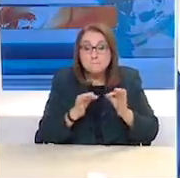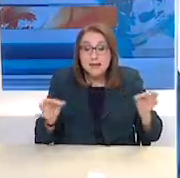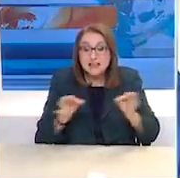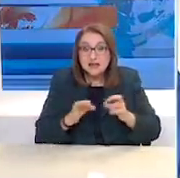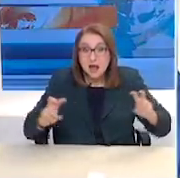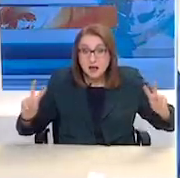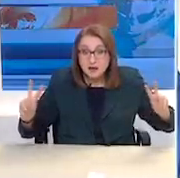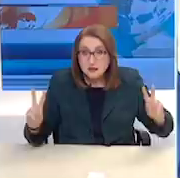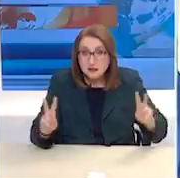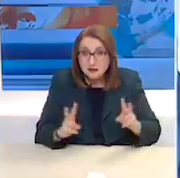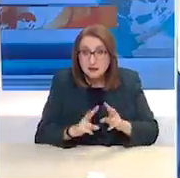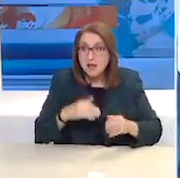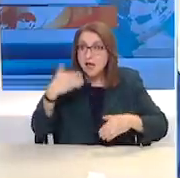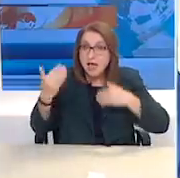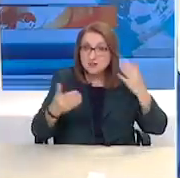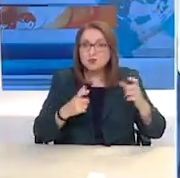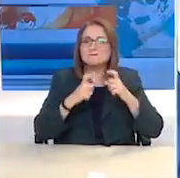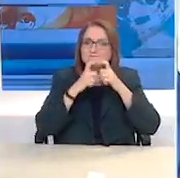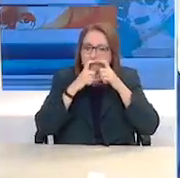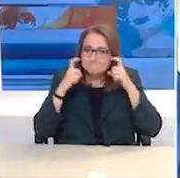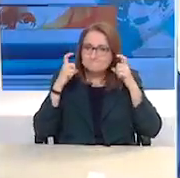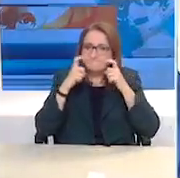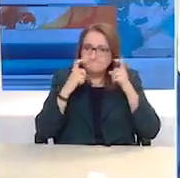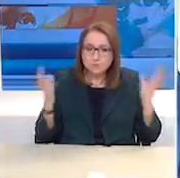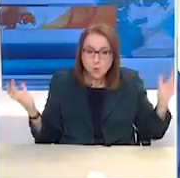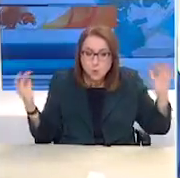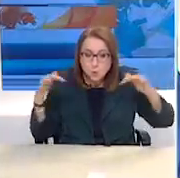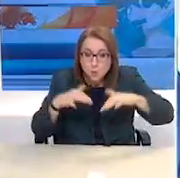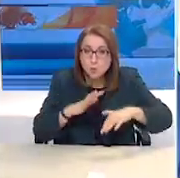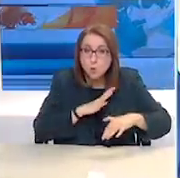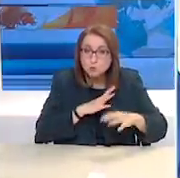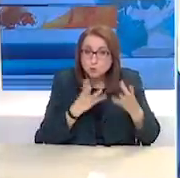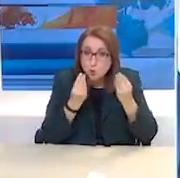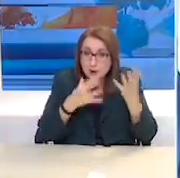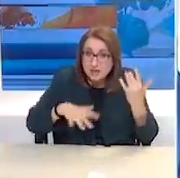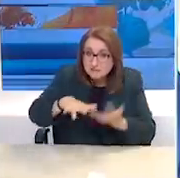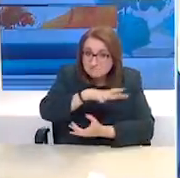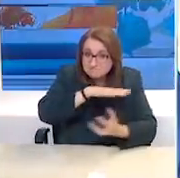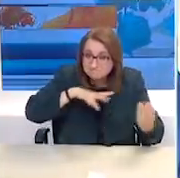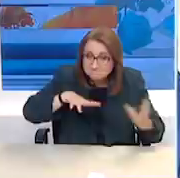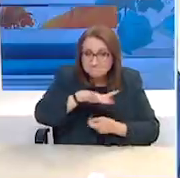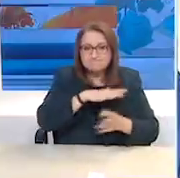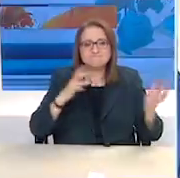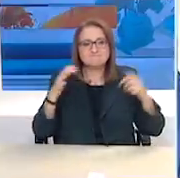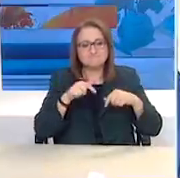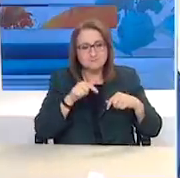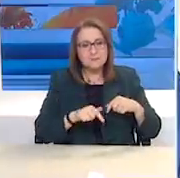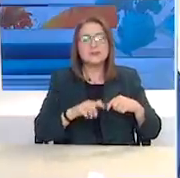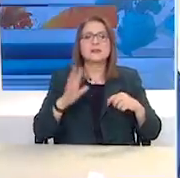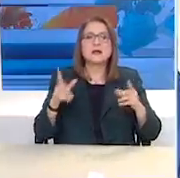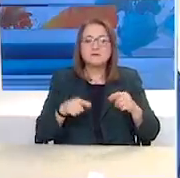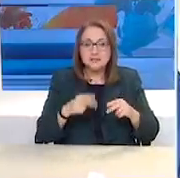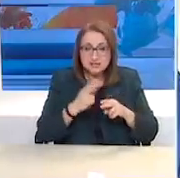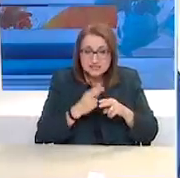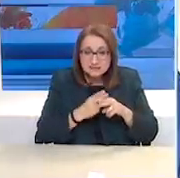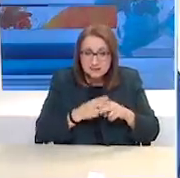κάποιους ειδικούς χώρους, χώρους παρατηρείται συναθρισμός, χώρους συνοστισμός, χώρους οι οποίοι έχουν σημασία για την δημόσια υγεία,